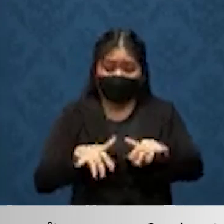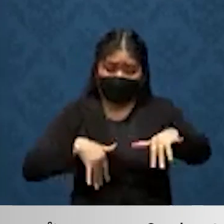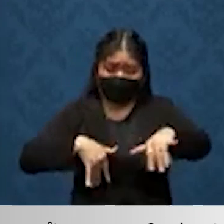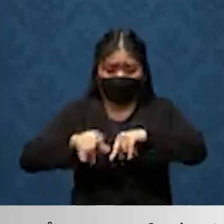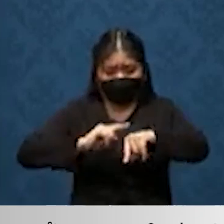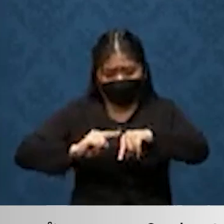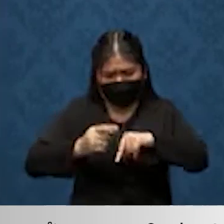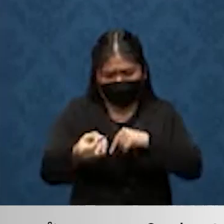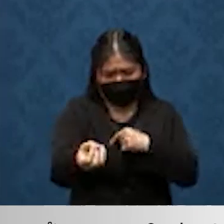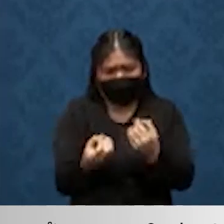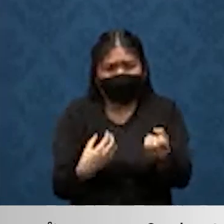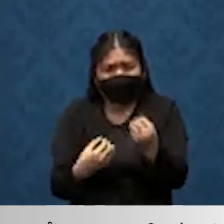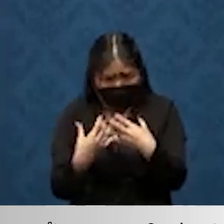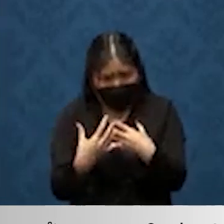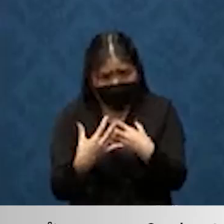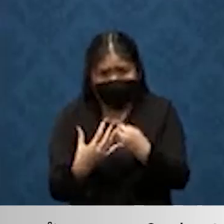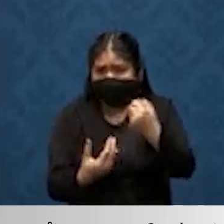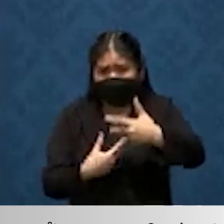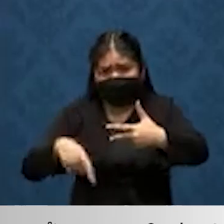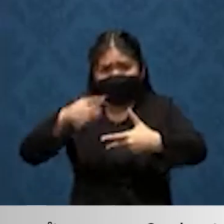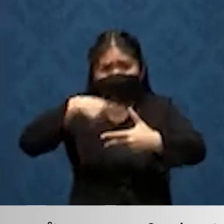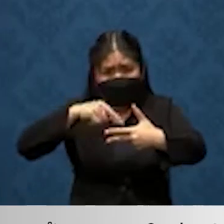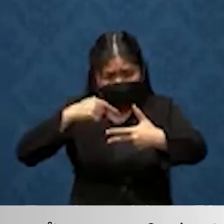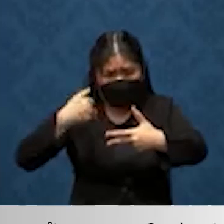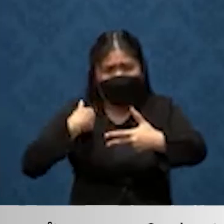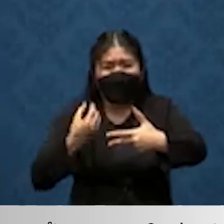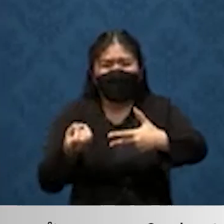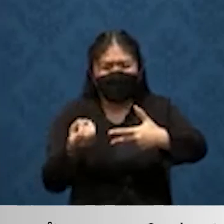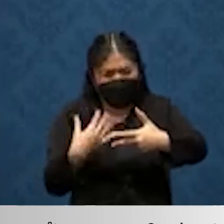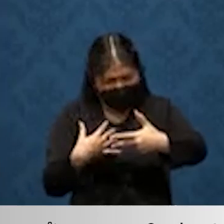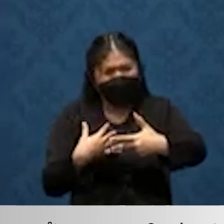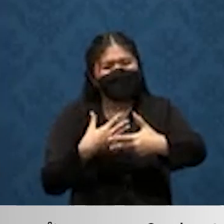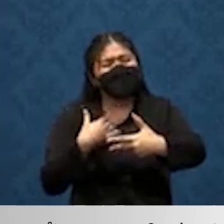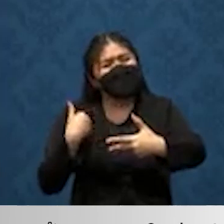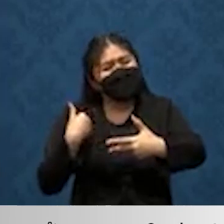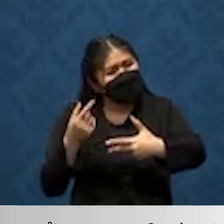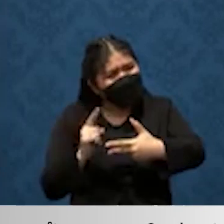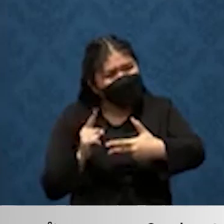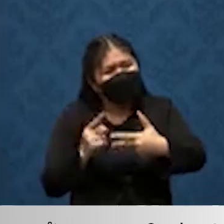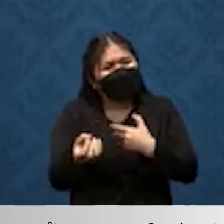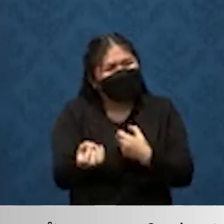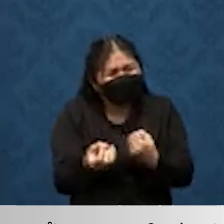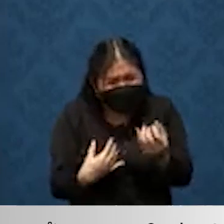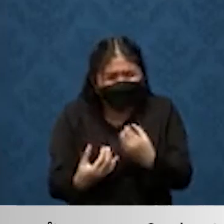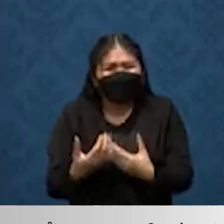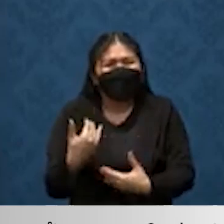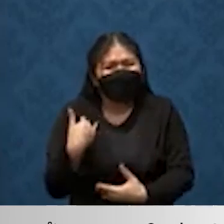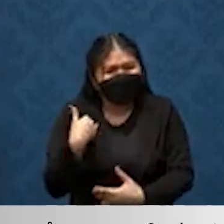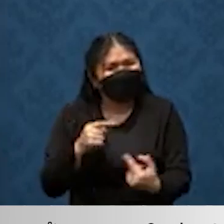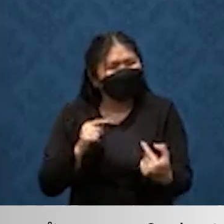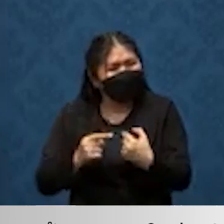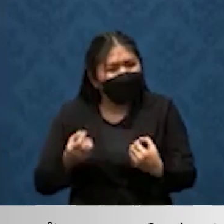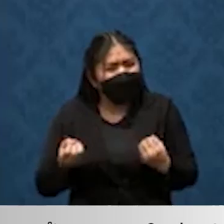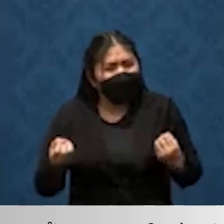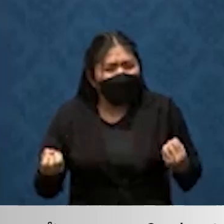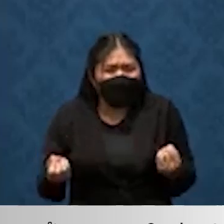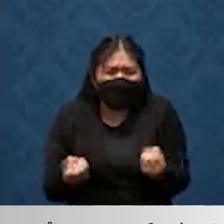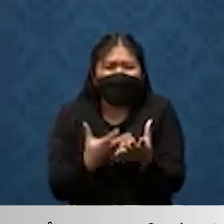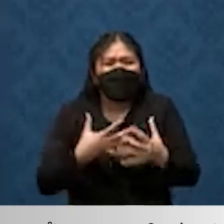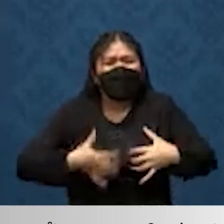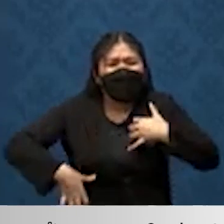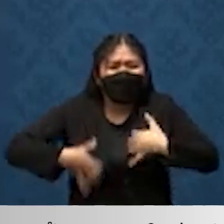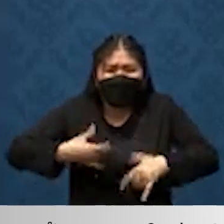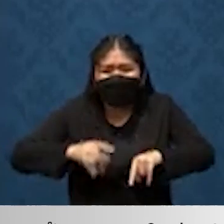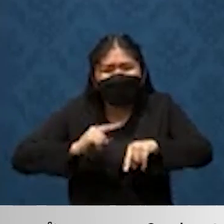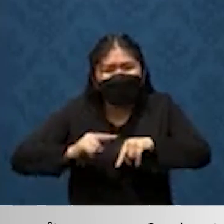ชน อำเภอบังใหญ่ อำเภอบัโวทอง แลอำเภอปากกฤษจำนวนมากได้รองเรียนมายัดิฉัน ถึงความเดือดร้อน และความล